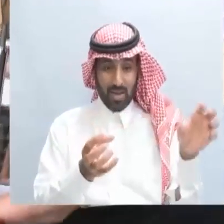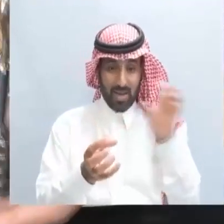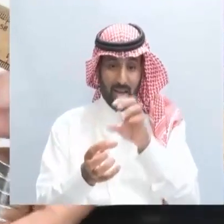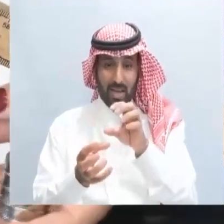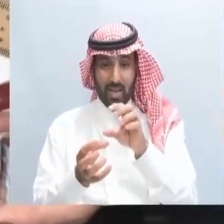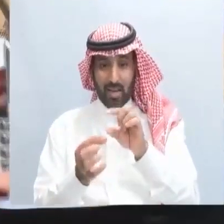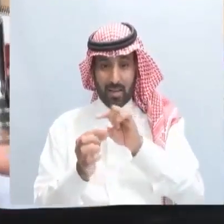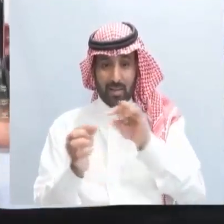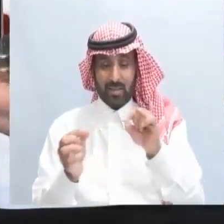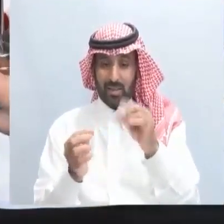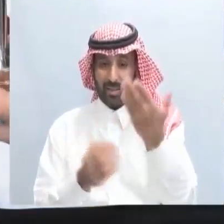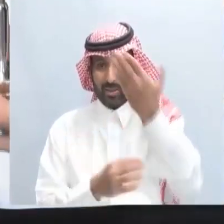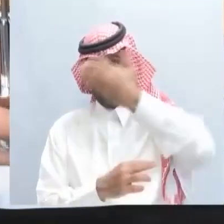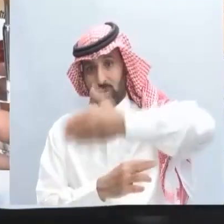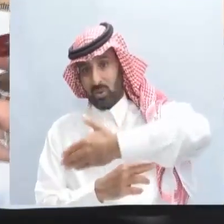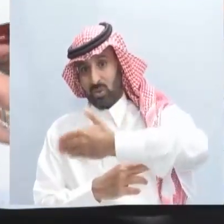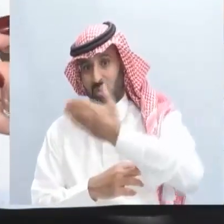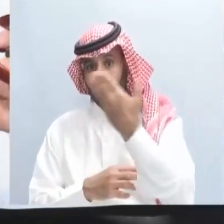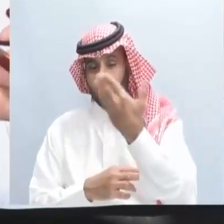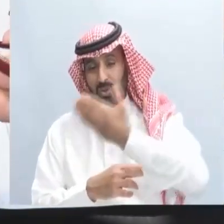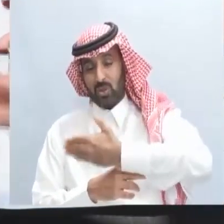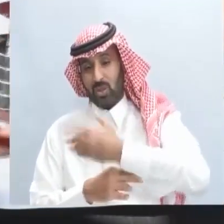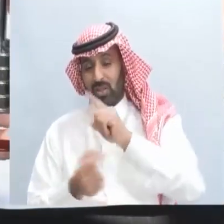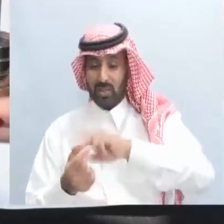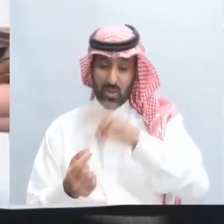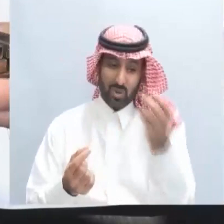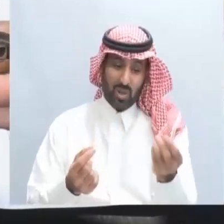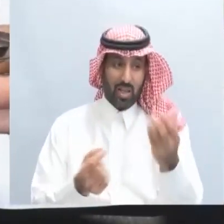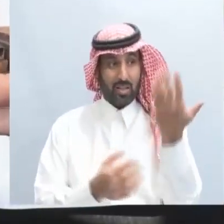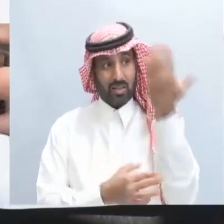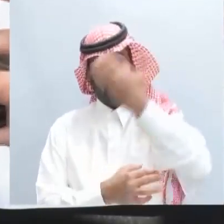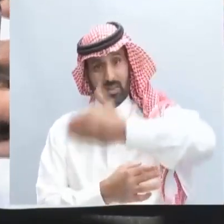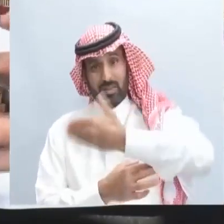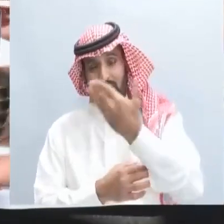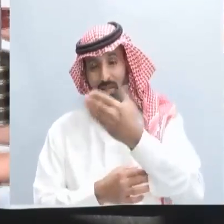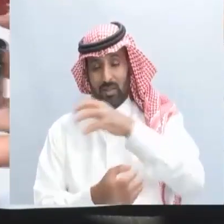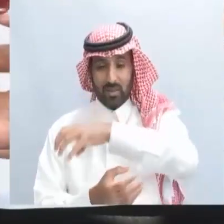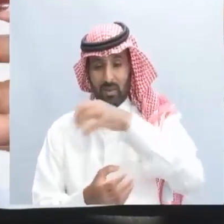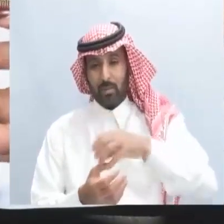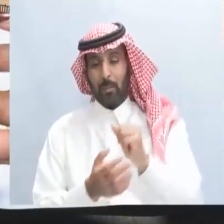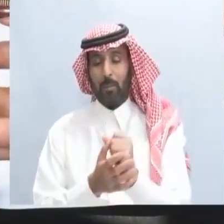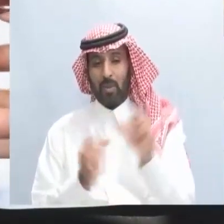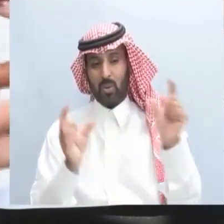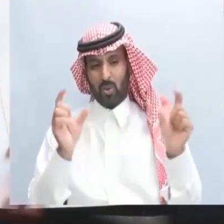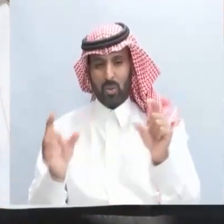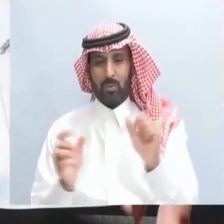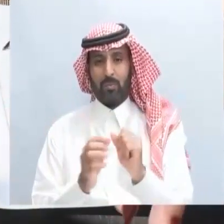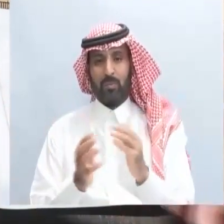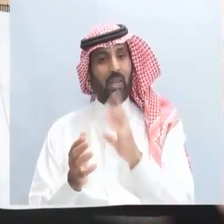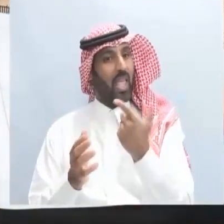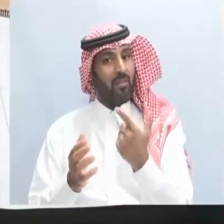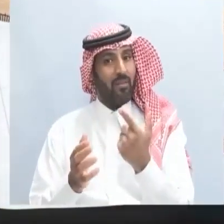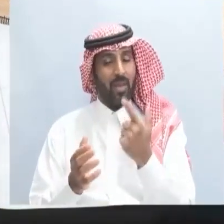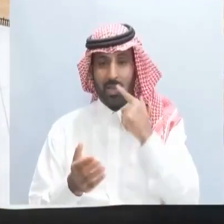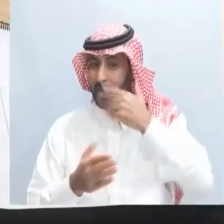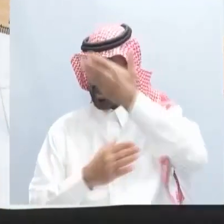غيرت تبدا تتارجح كلما غيرت اماكن ماذا اماكن الاثقال كيف